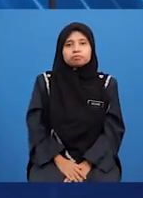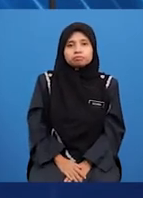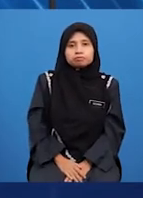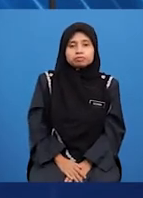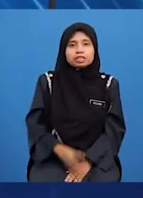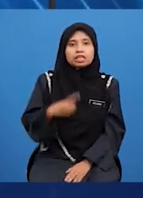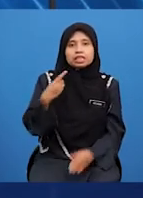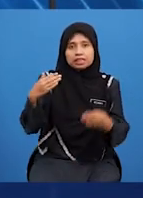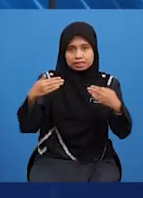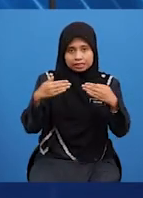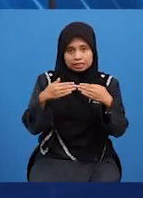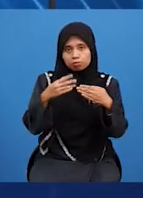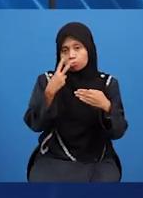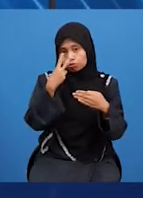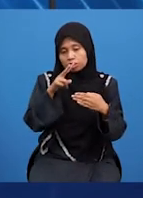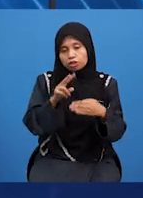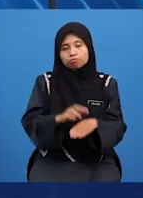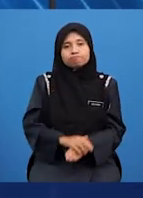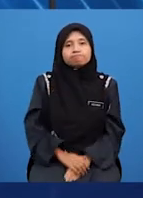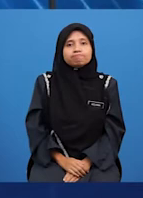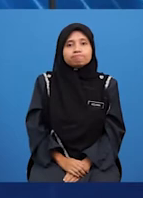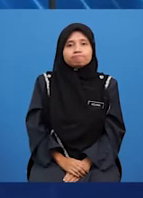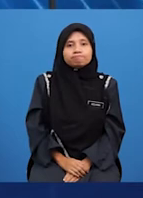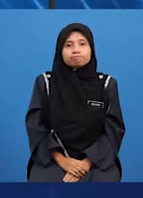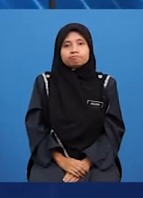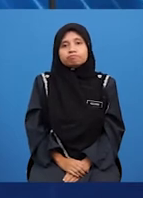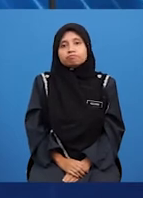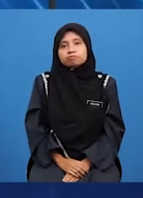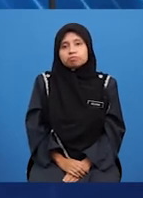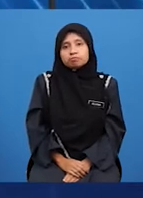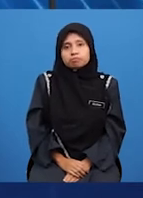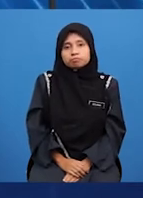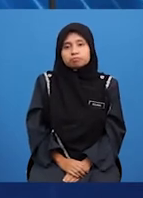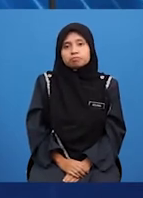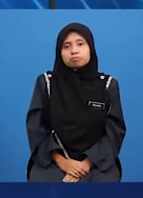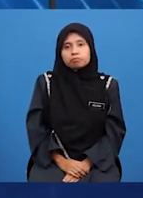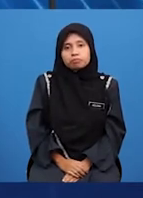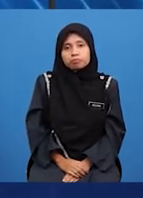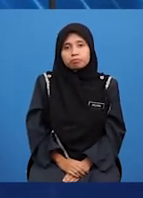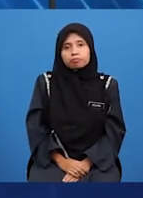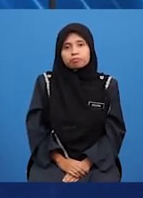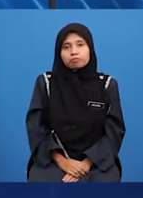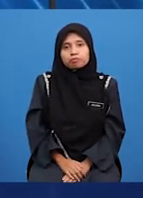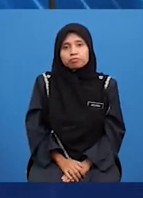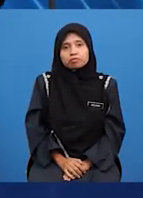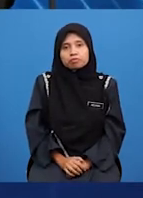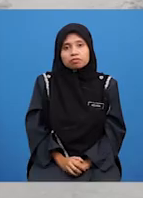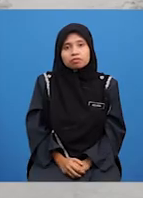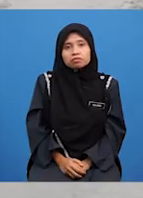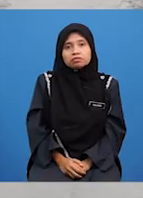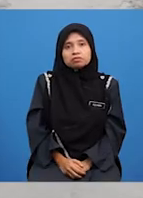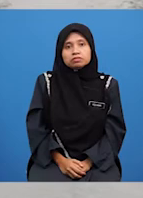demonstrasi lukisan ini dengan lebih gembira dan tak sabar nak lihat keputusannya macam mana. Hasilnya bagaimana? Jom. Okay.